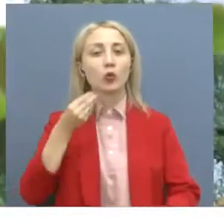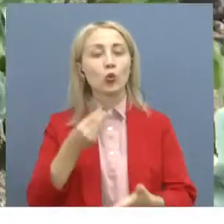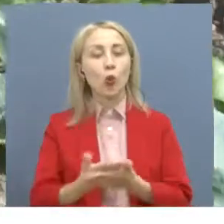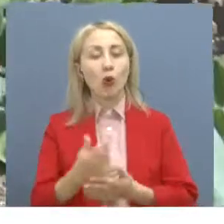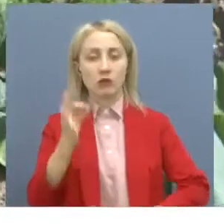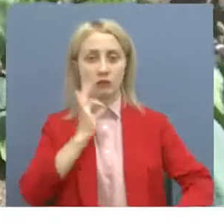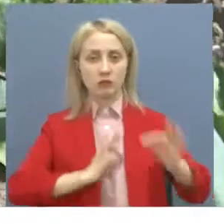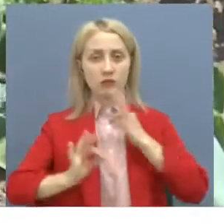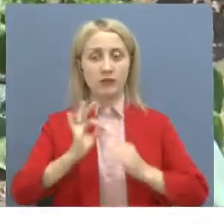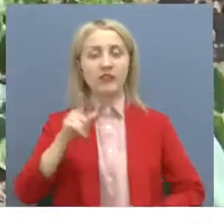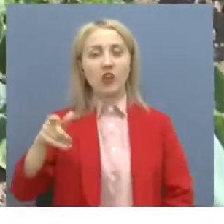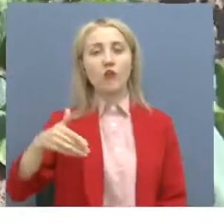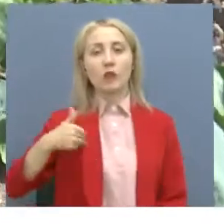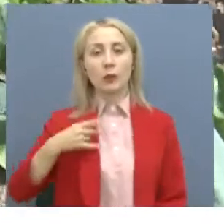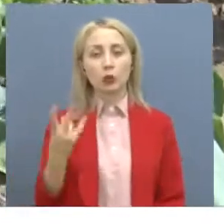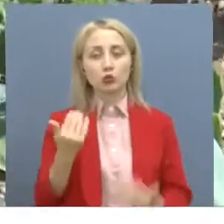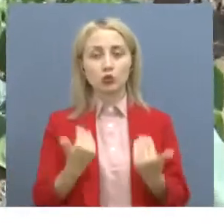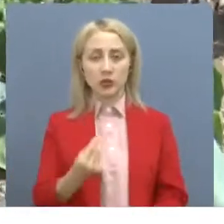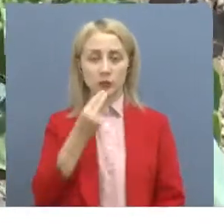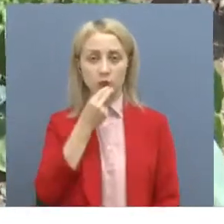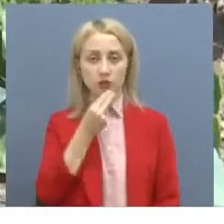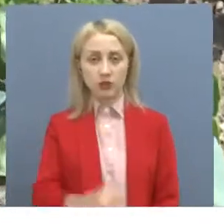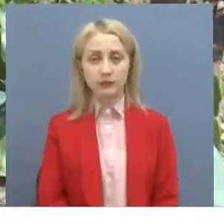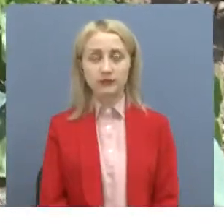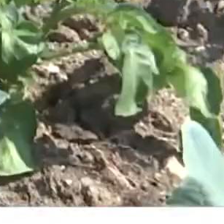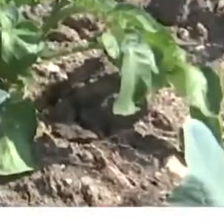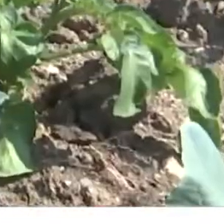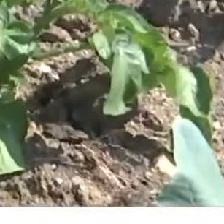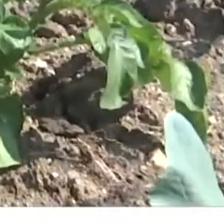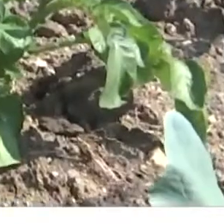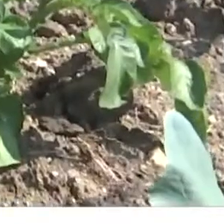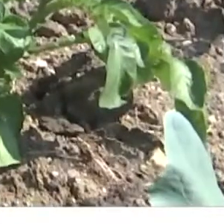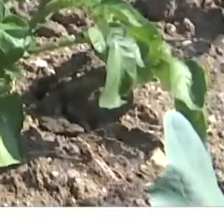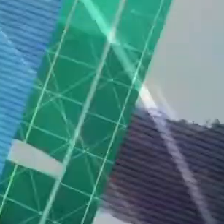пайдасы өте көп. Мақпалай Бабина, Ермек Махметов, Көкше ақпарат.